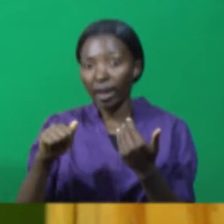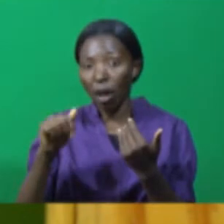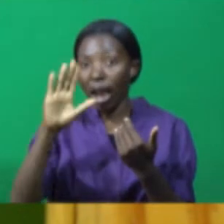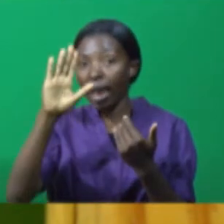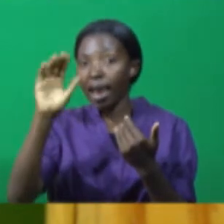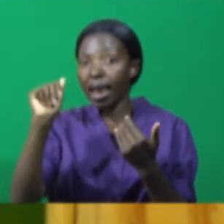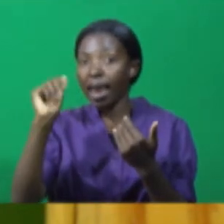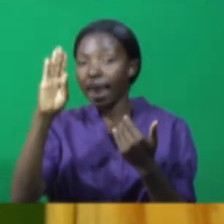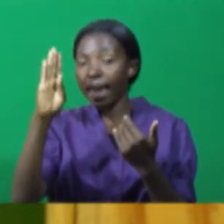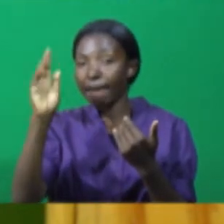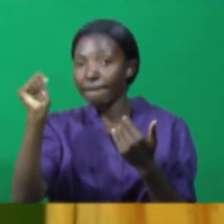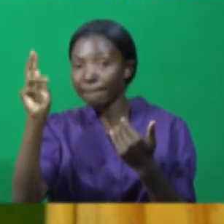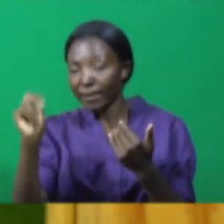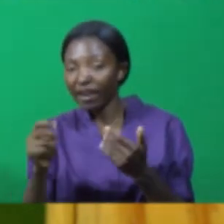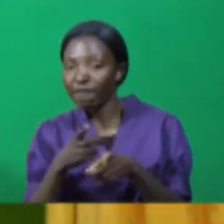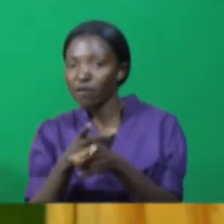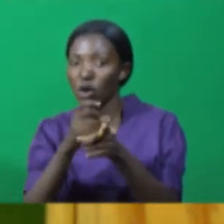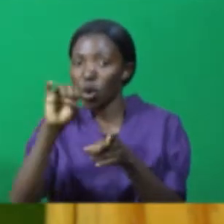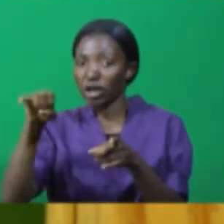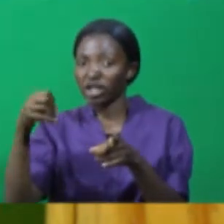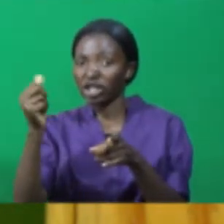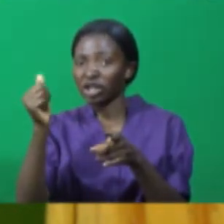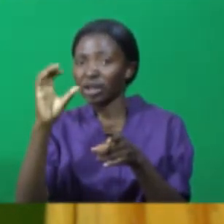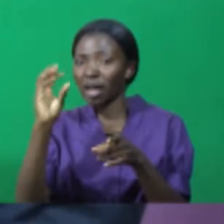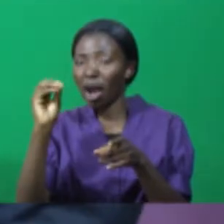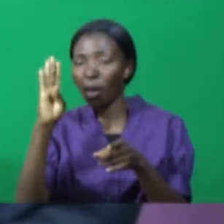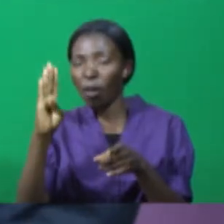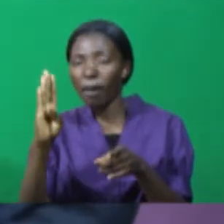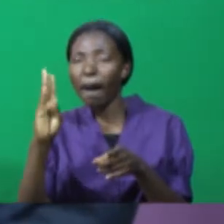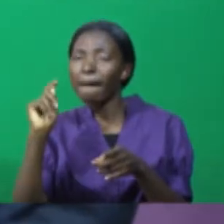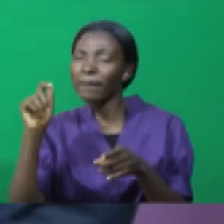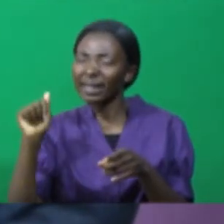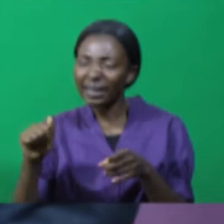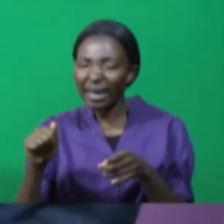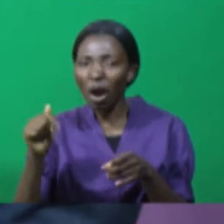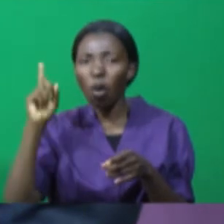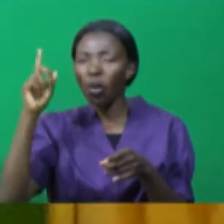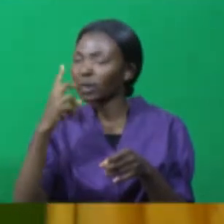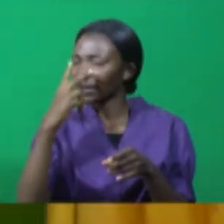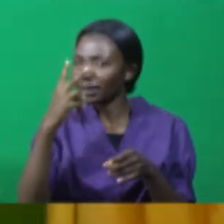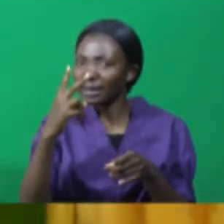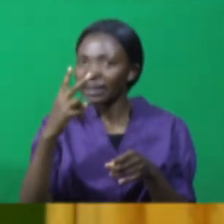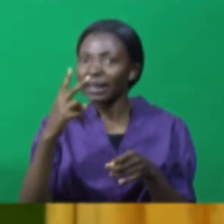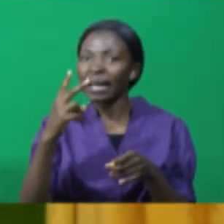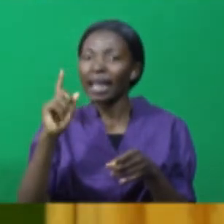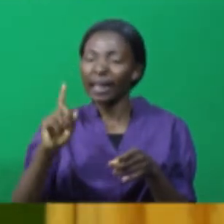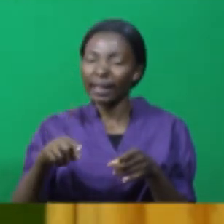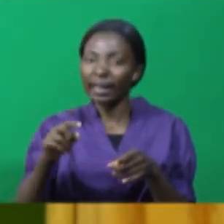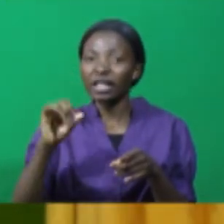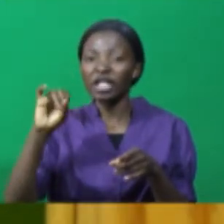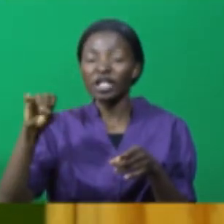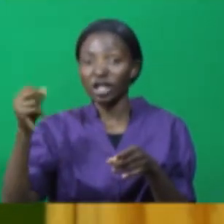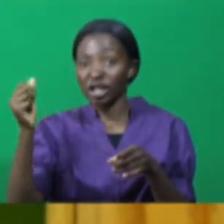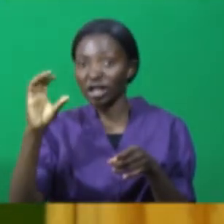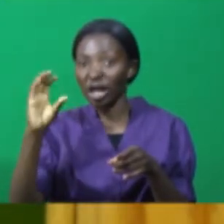hasha. Yes. Mwari votoona kuti Jacob anonokuvadzwa. Hasha idzi munhu anokuvadzwa. Mwari vobva vashaisa Labhani hope.